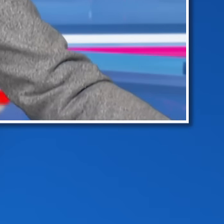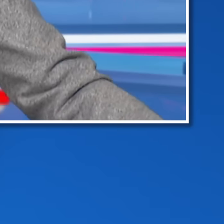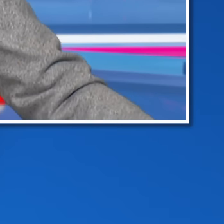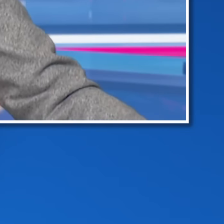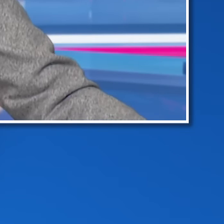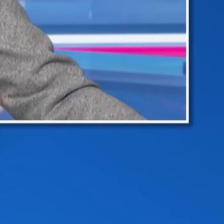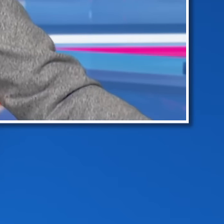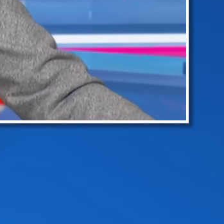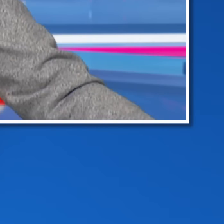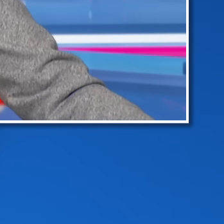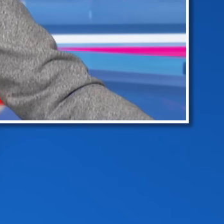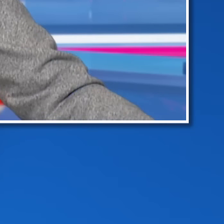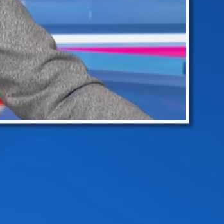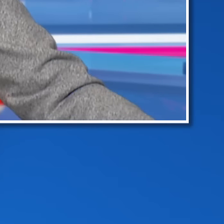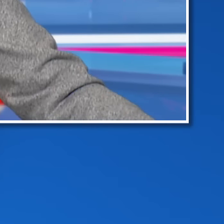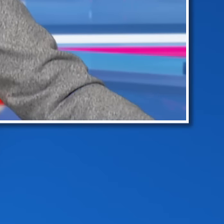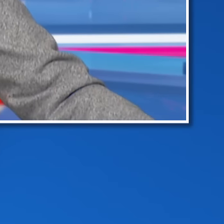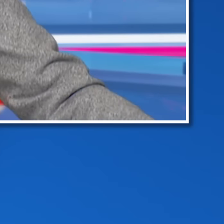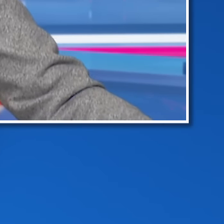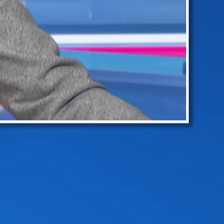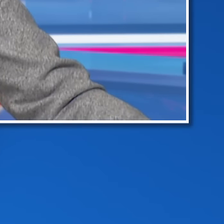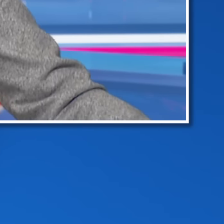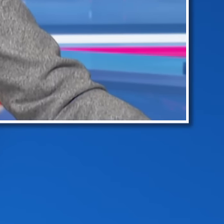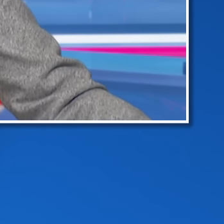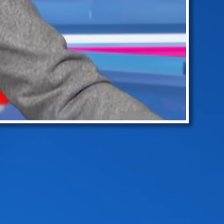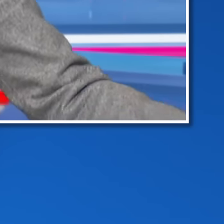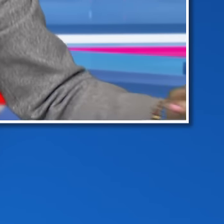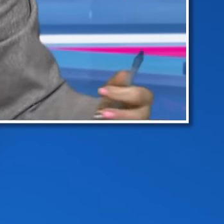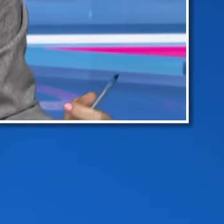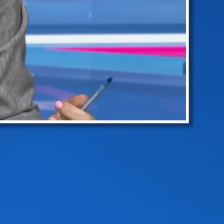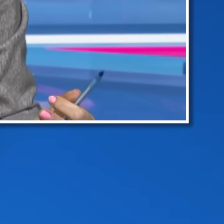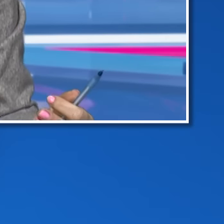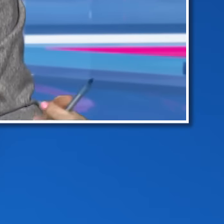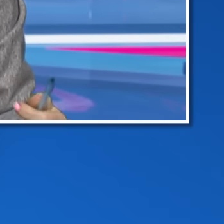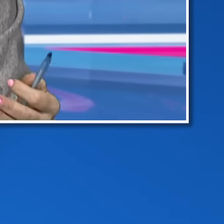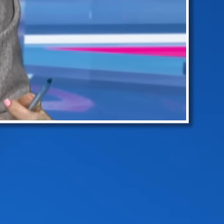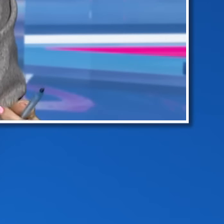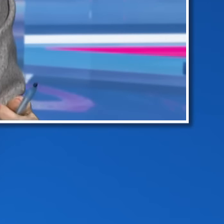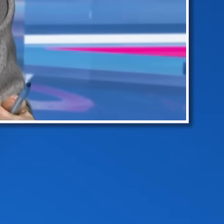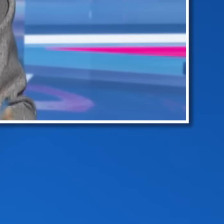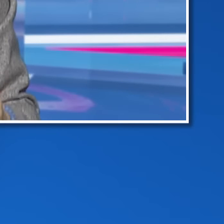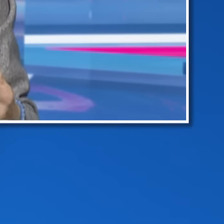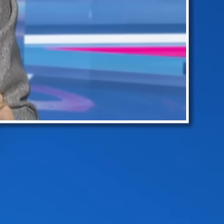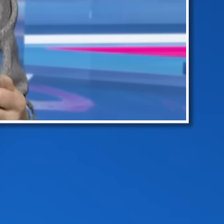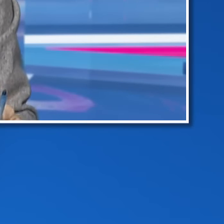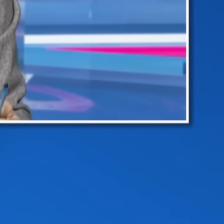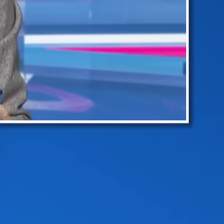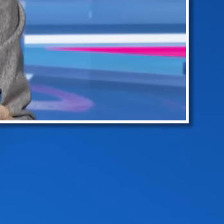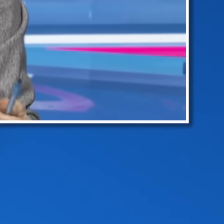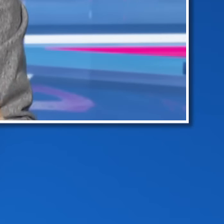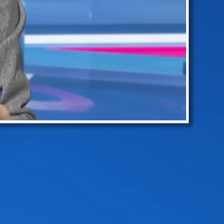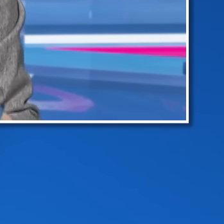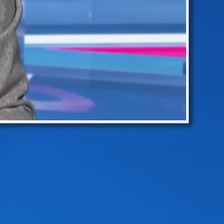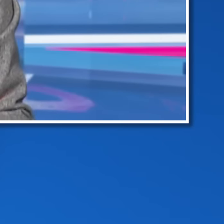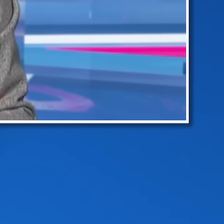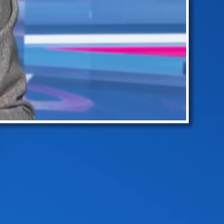Polska 2050. Panie pośle, są zapowiedziane duże protesty rolnicze, ale również wsparte